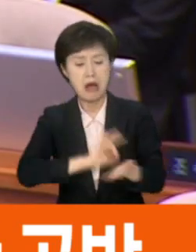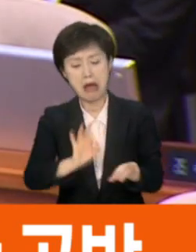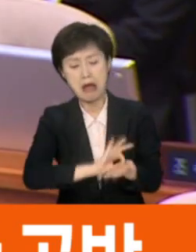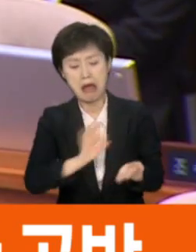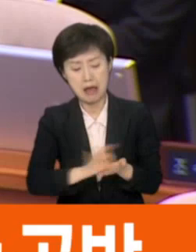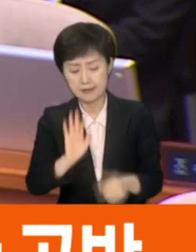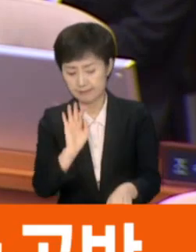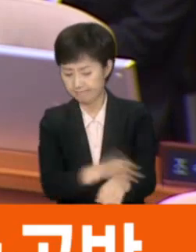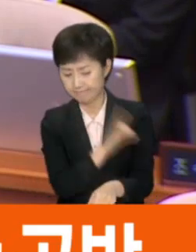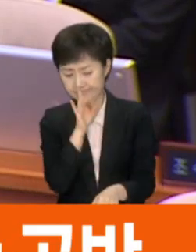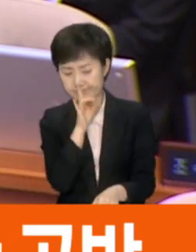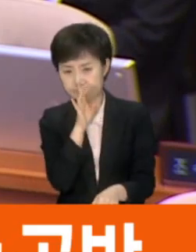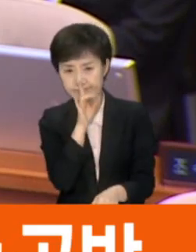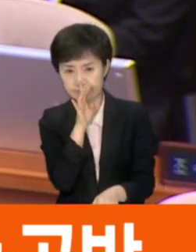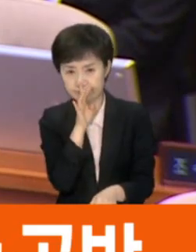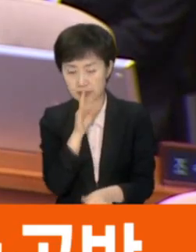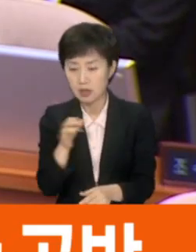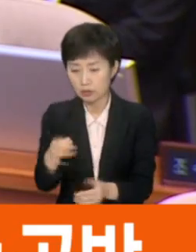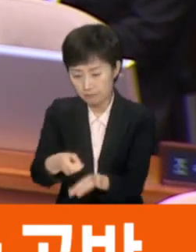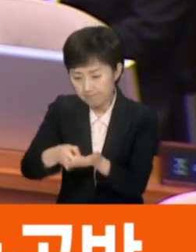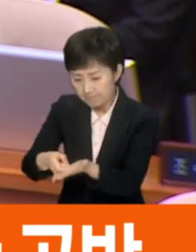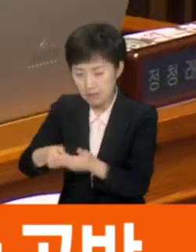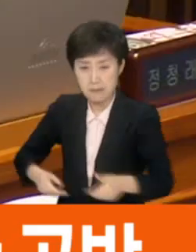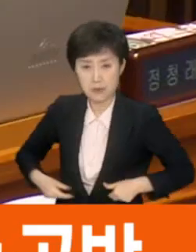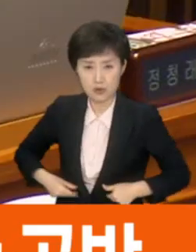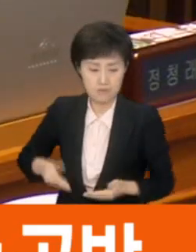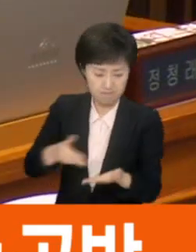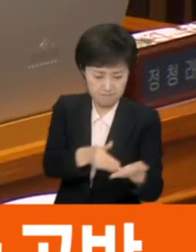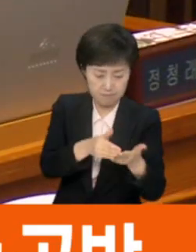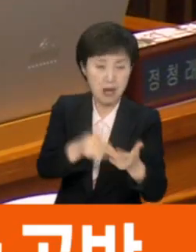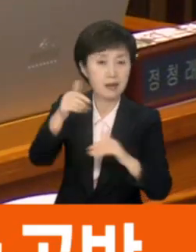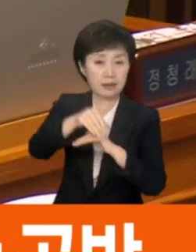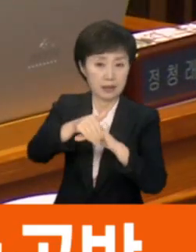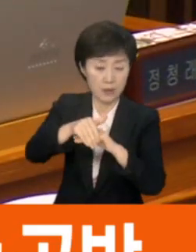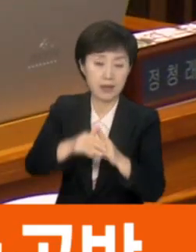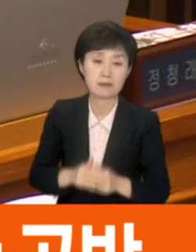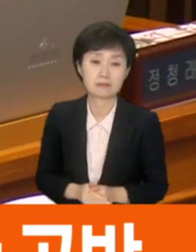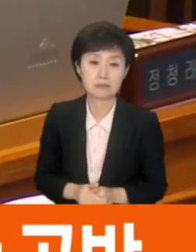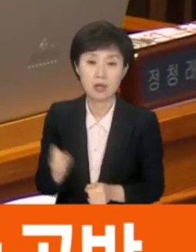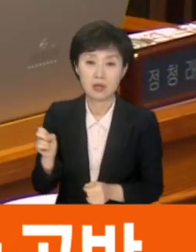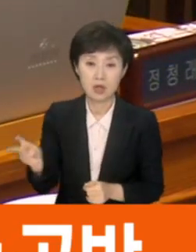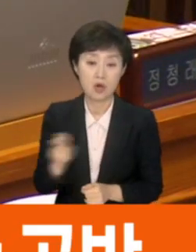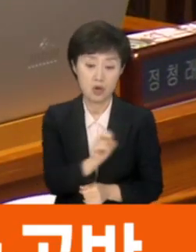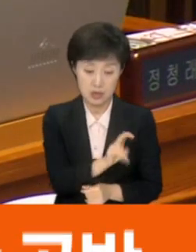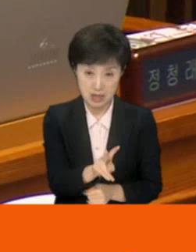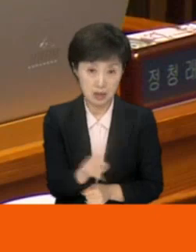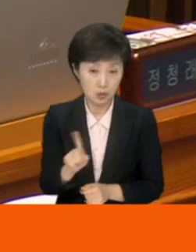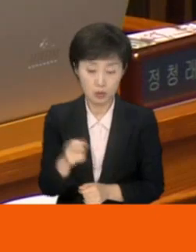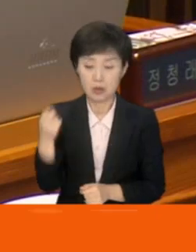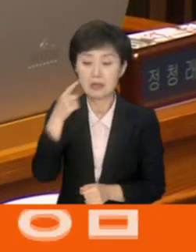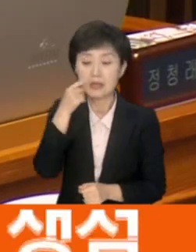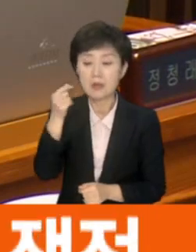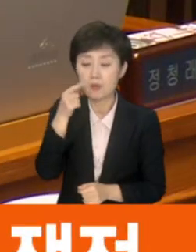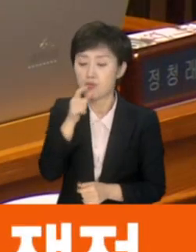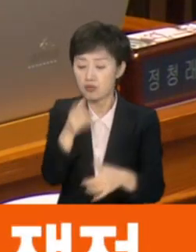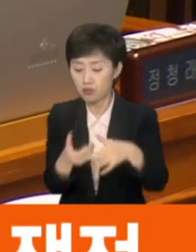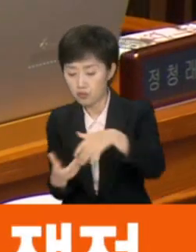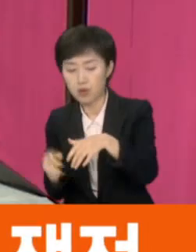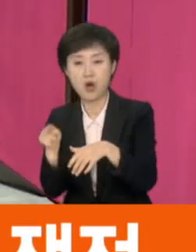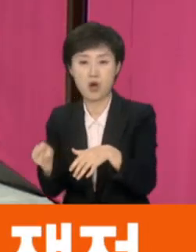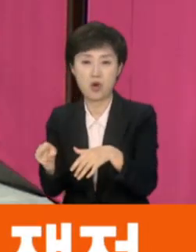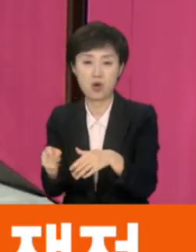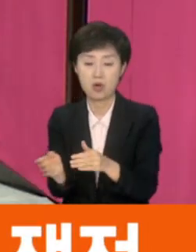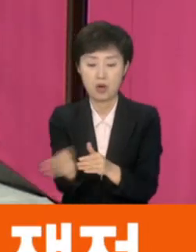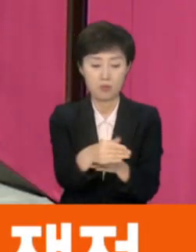운용했다는 주장을 이어가며 긴축 재정의 필요성을 강조할 것으로 보이는데요 여야는 일본 후쿠시마 원전 오염수 방류와